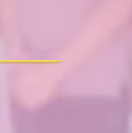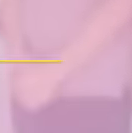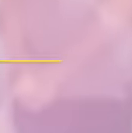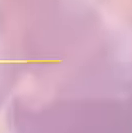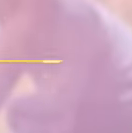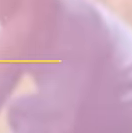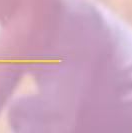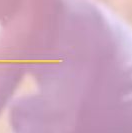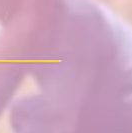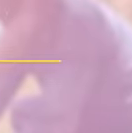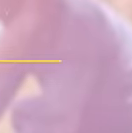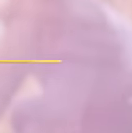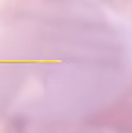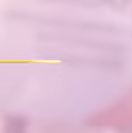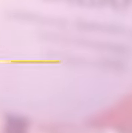berikan.